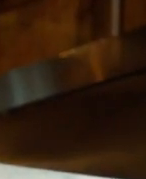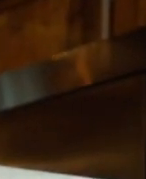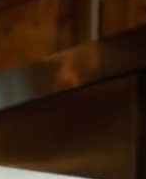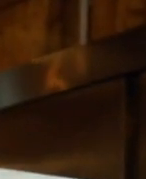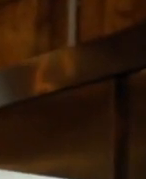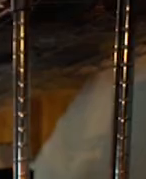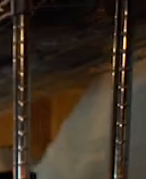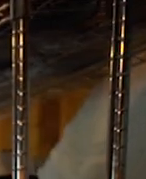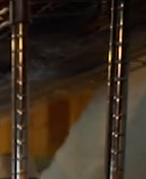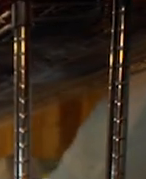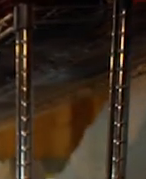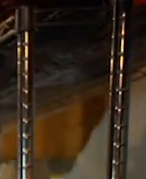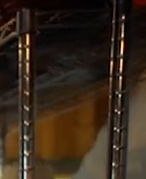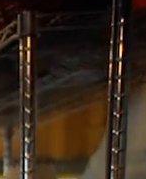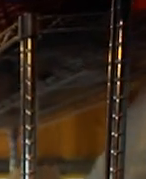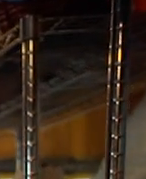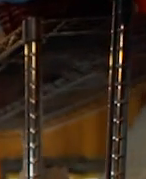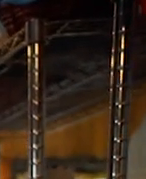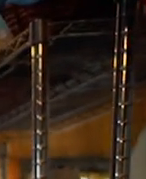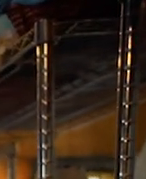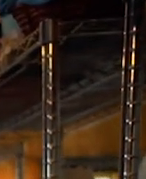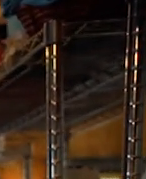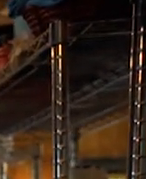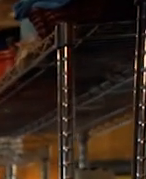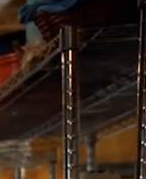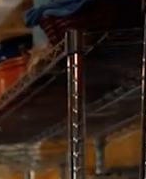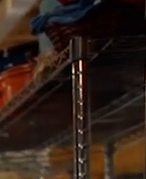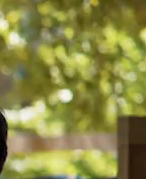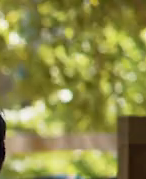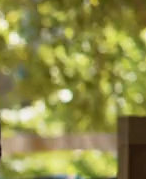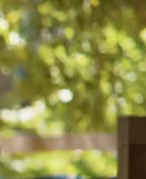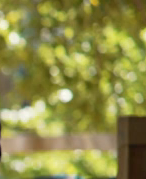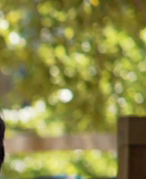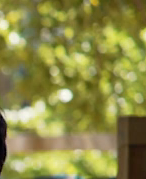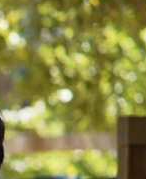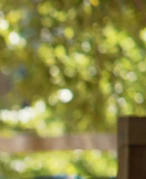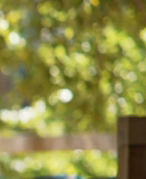იგივე პოზიციაზე თუკი ექნება სურვილი რომ ამიყვანონ.